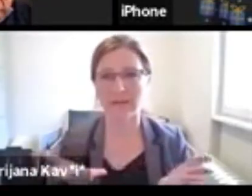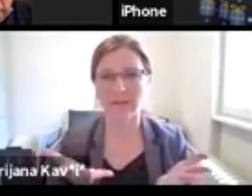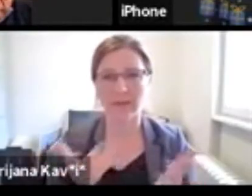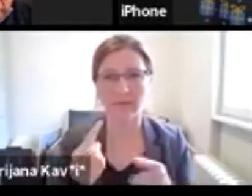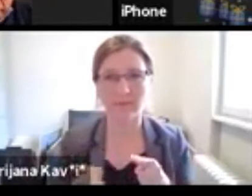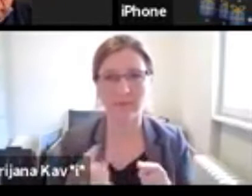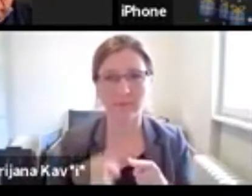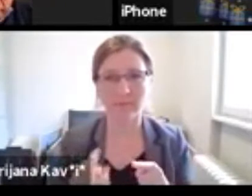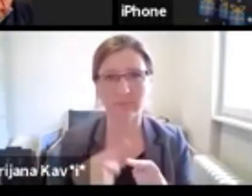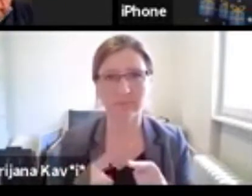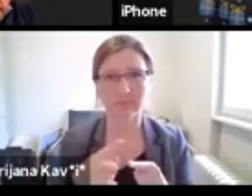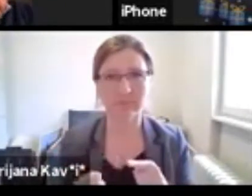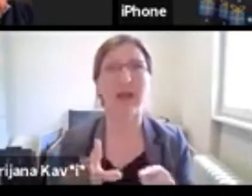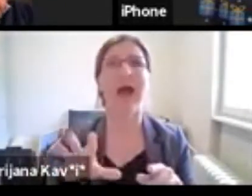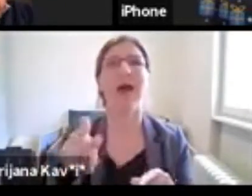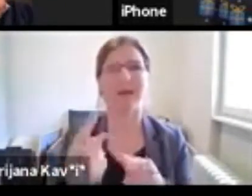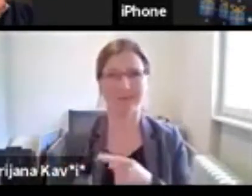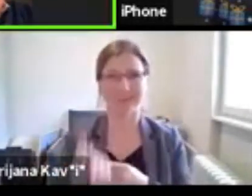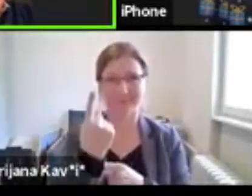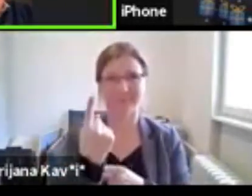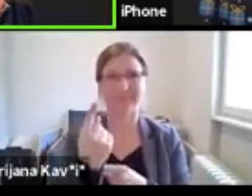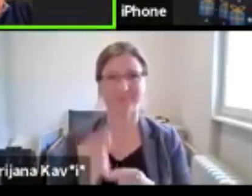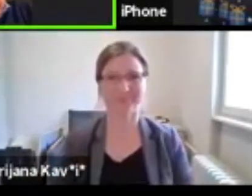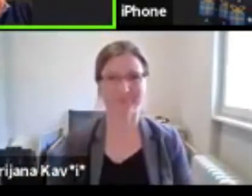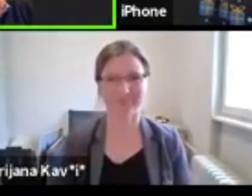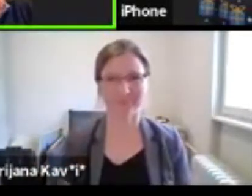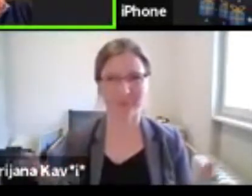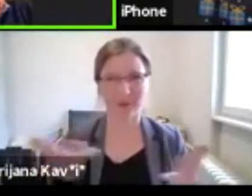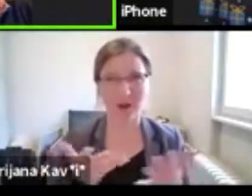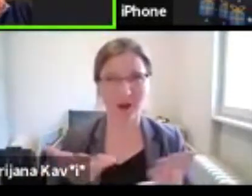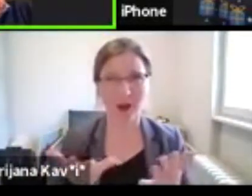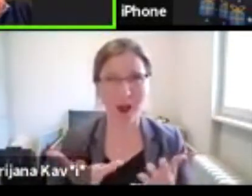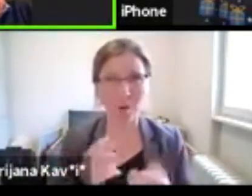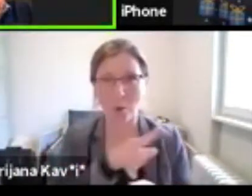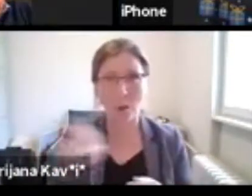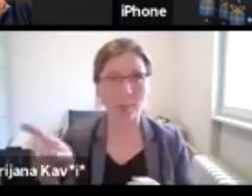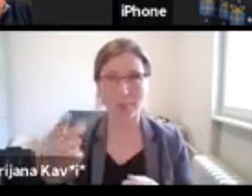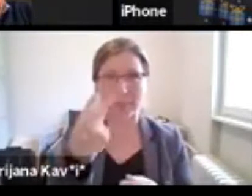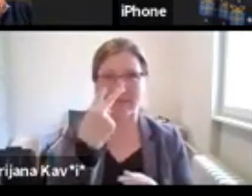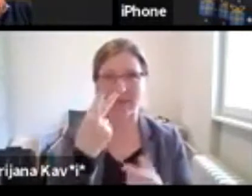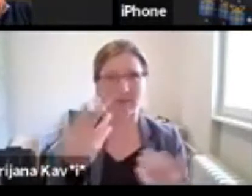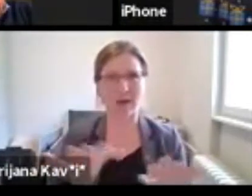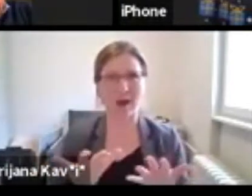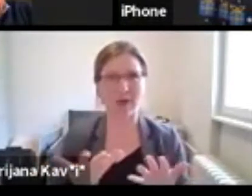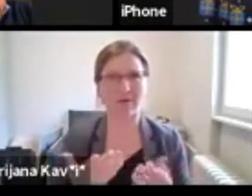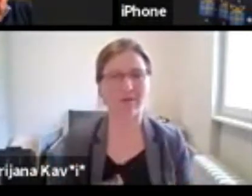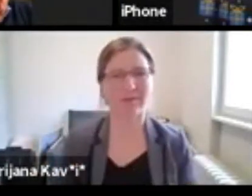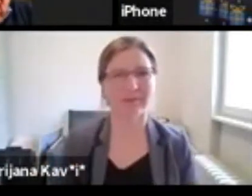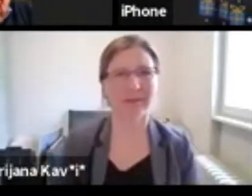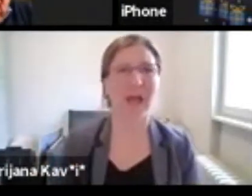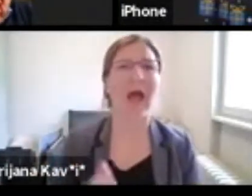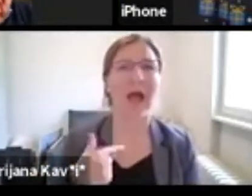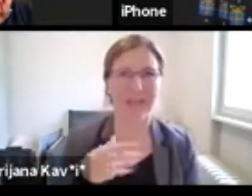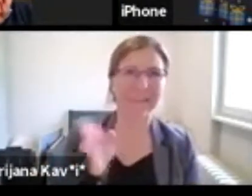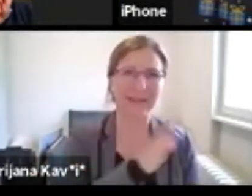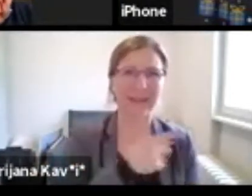Ne vidimo te. E, tu si, pozdrav. Kako me ne vide, pa razgovaram sa svima, Pa jedino me ti čuli ne smo, vidi. prisluškivali smo mi sve šta